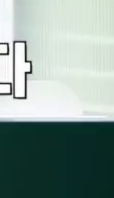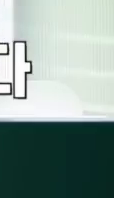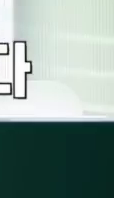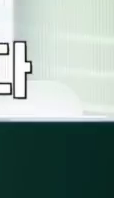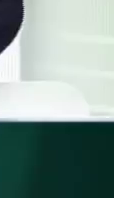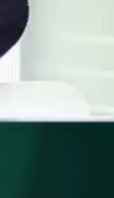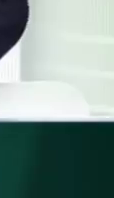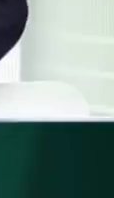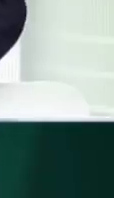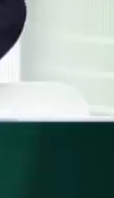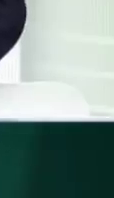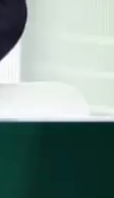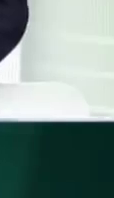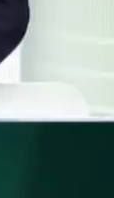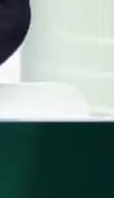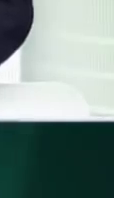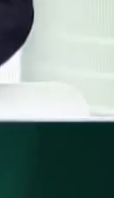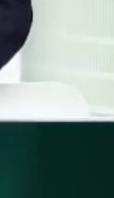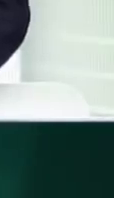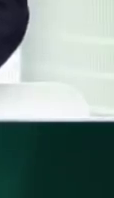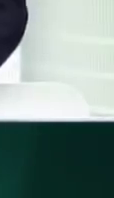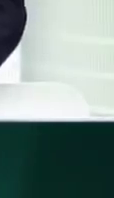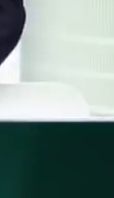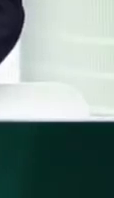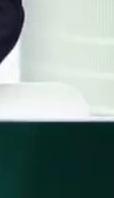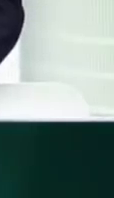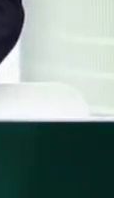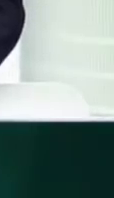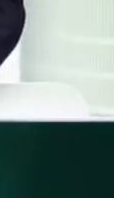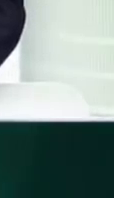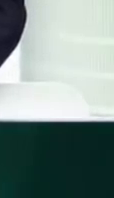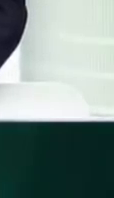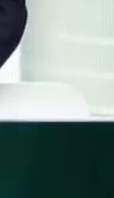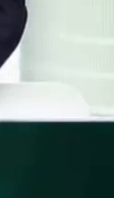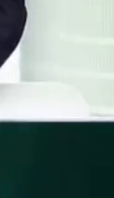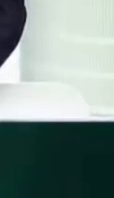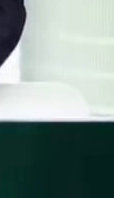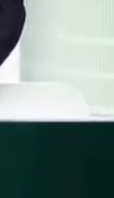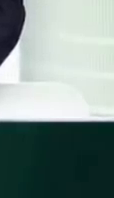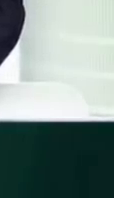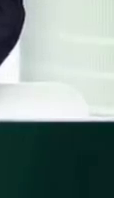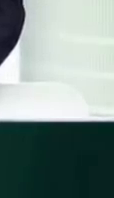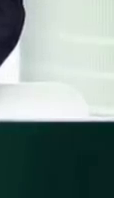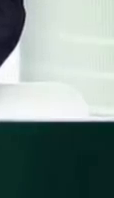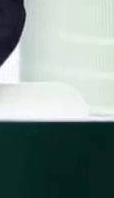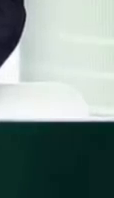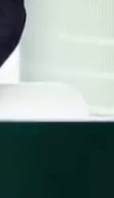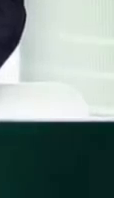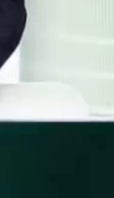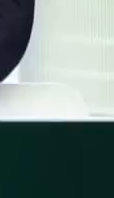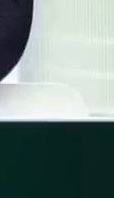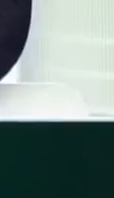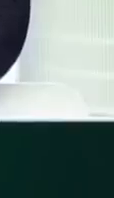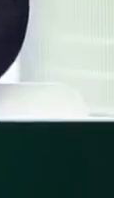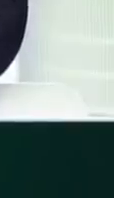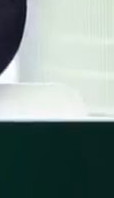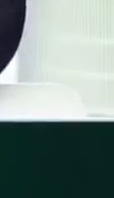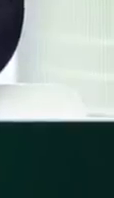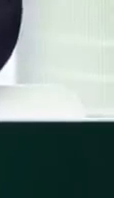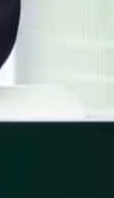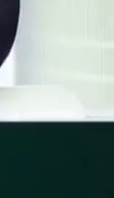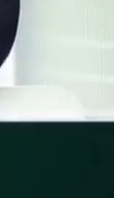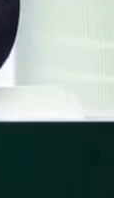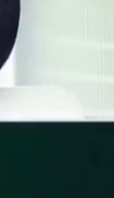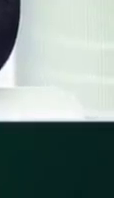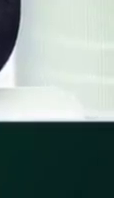거 아니냐. 정말 전쟁 너무 쉽게 생각하시는 것 같습니다. 지금 전쟁의 한반도의 전쟁의 위기가 고조되고 있다. 네 가지 원인 중에